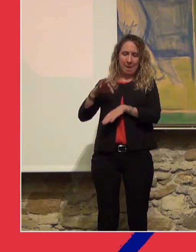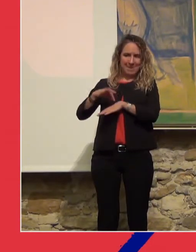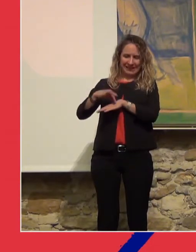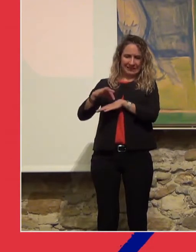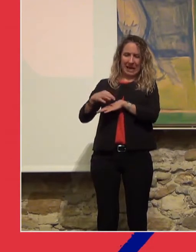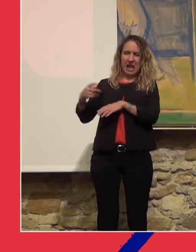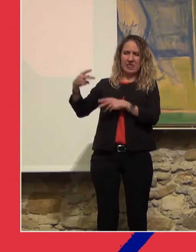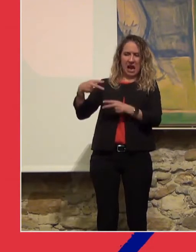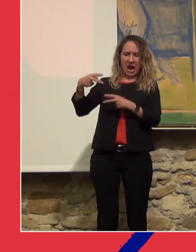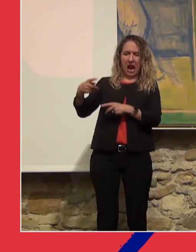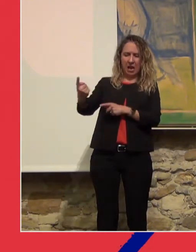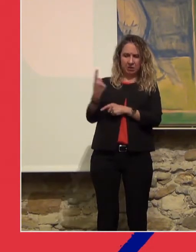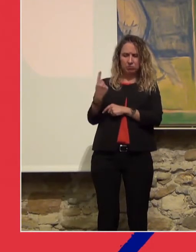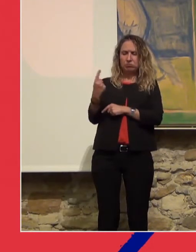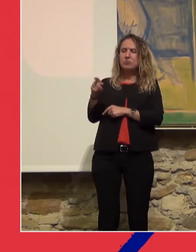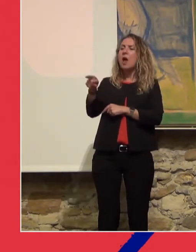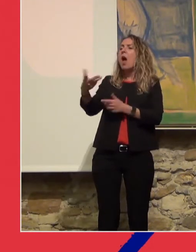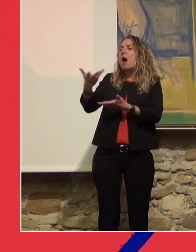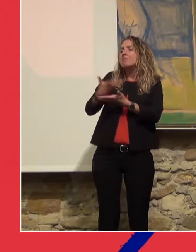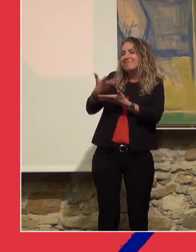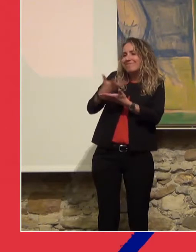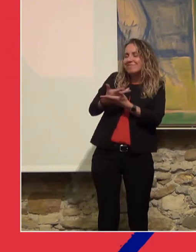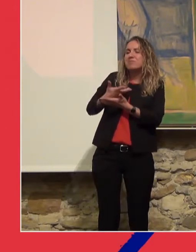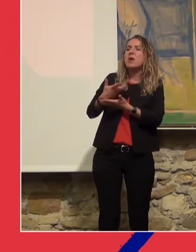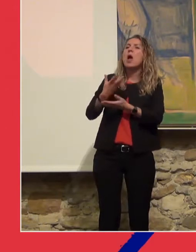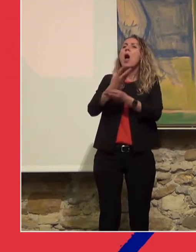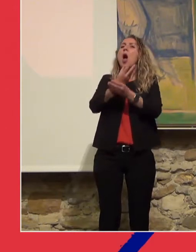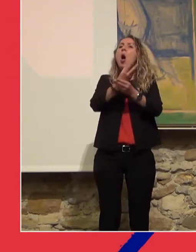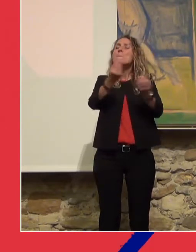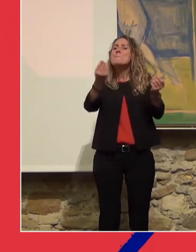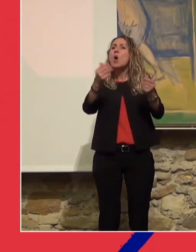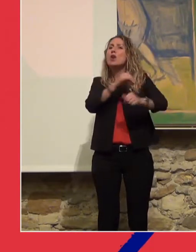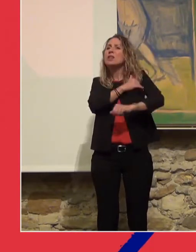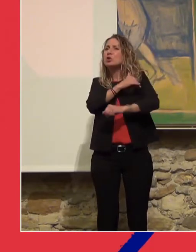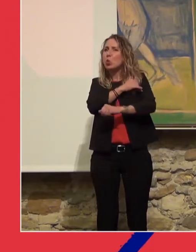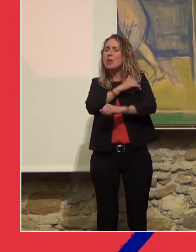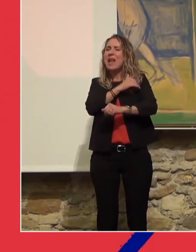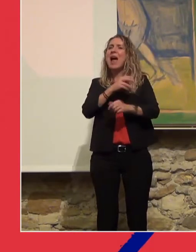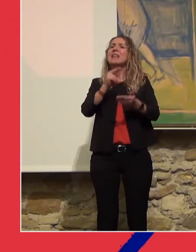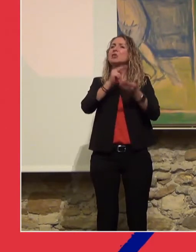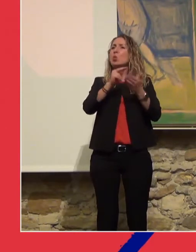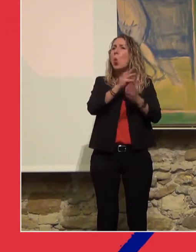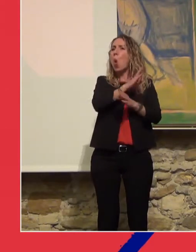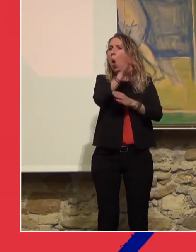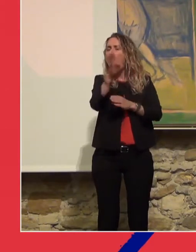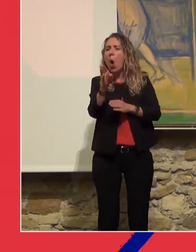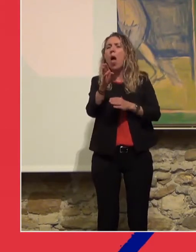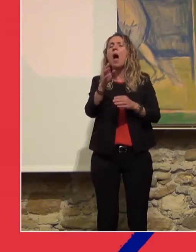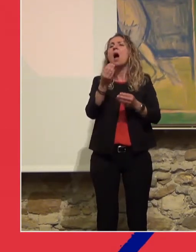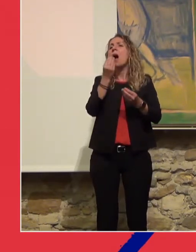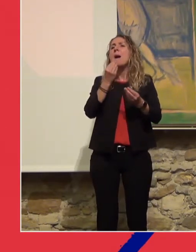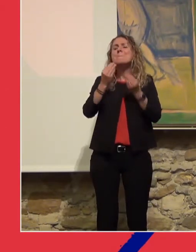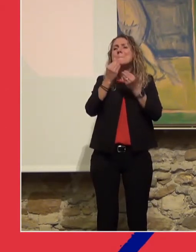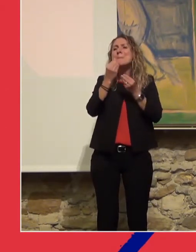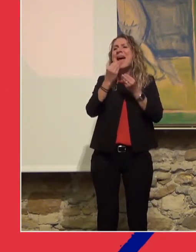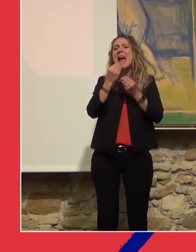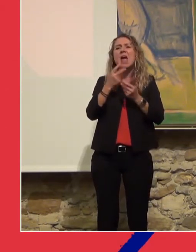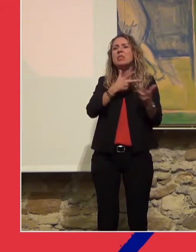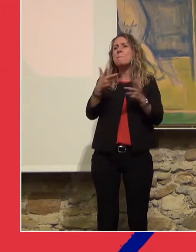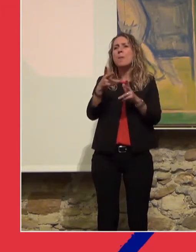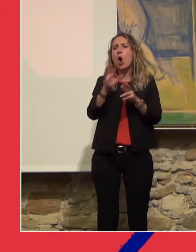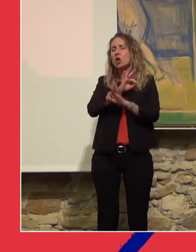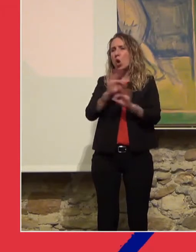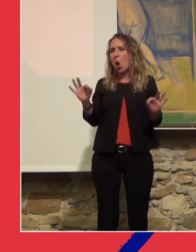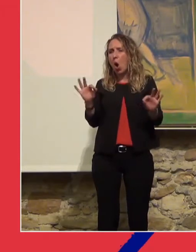diversi studenti non portano più in classe lo spuntino o la merendina, ma preferiscono digiunare nel timore